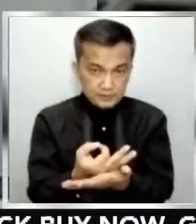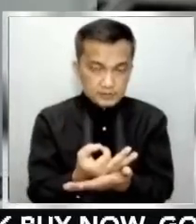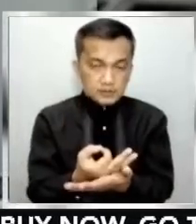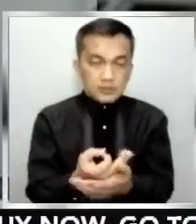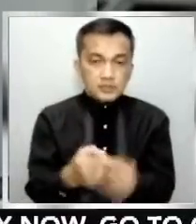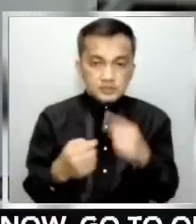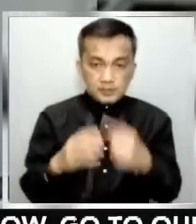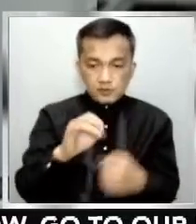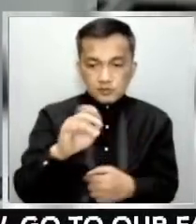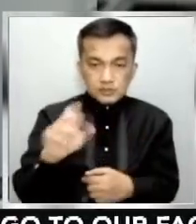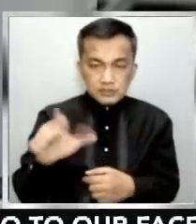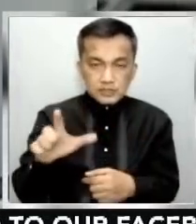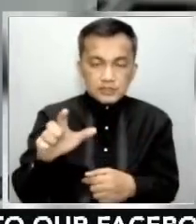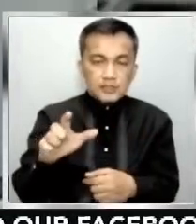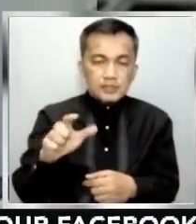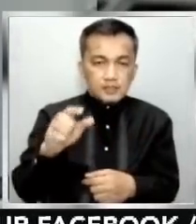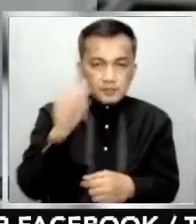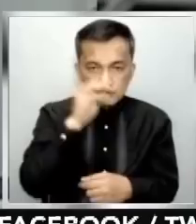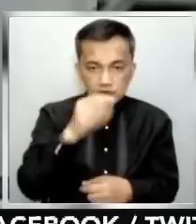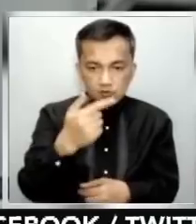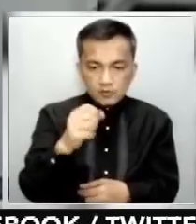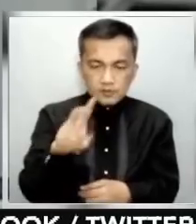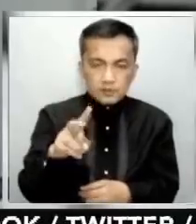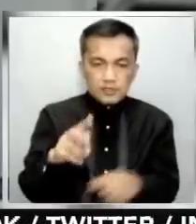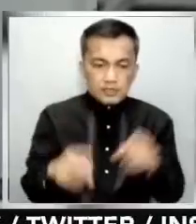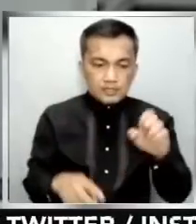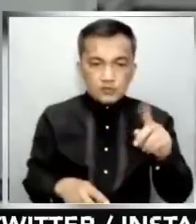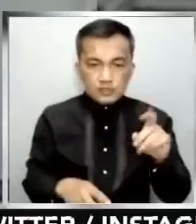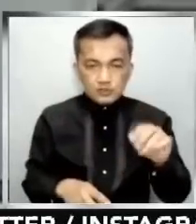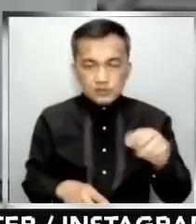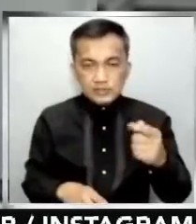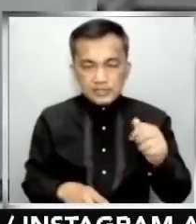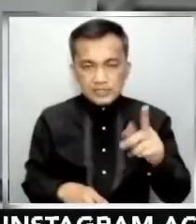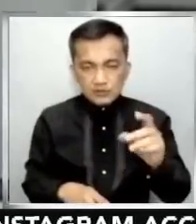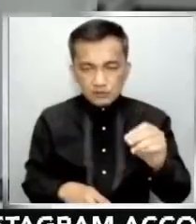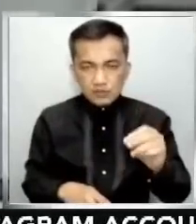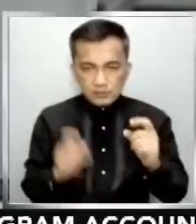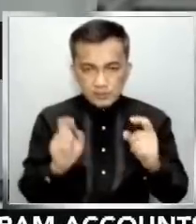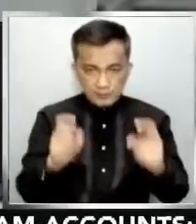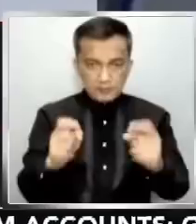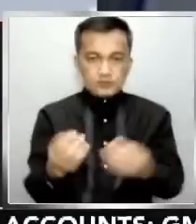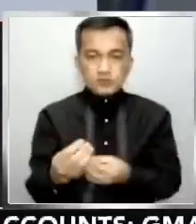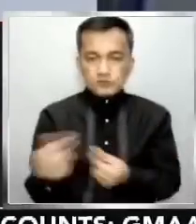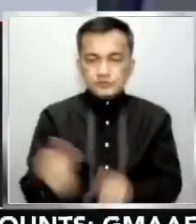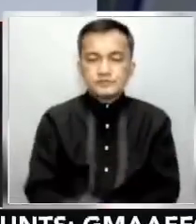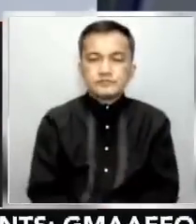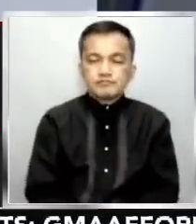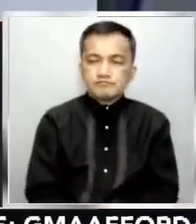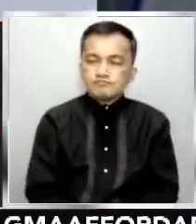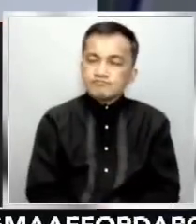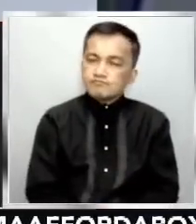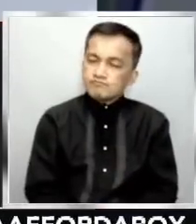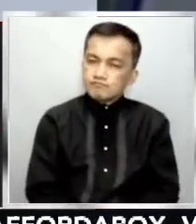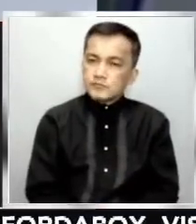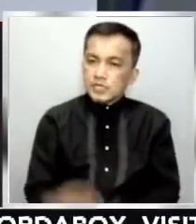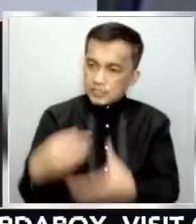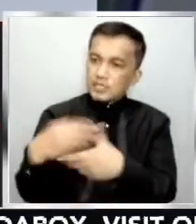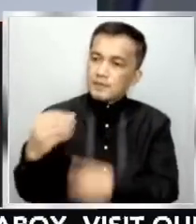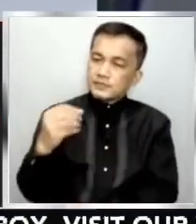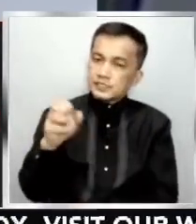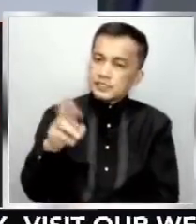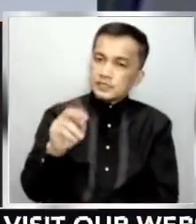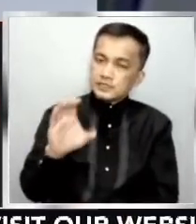Mindoro Governor Eduardo Gadiano, pinakamabilis pa rin na solusyon. Pahilabas ng ERC yung ruling nila pagdating dito